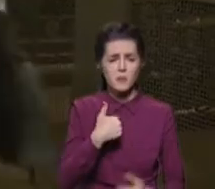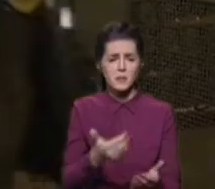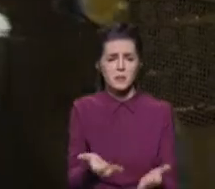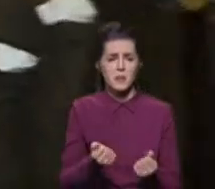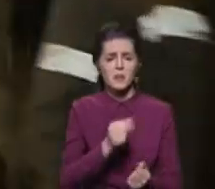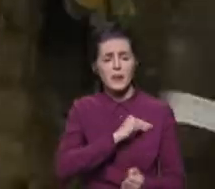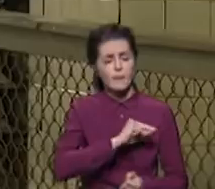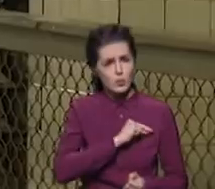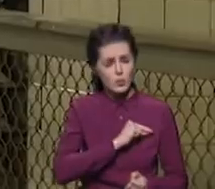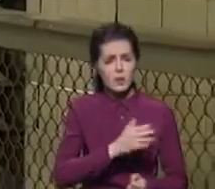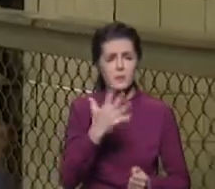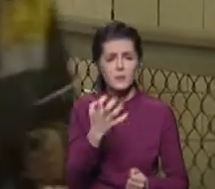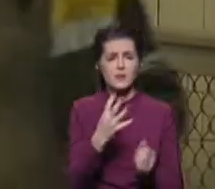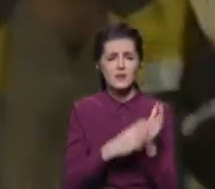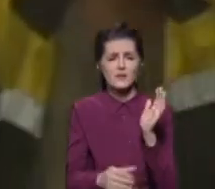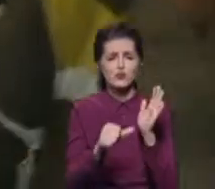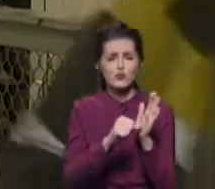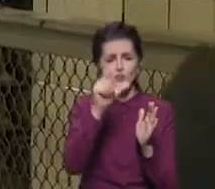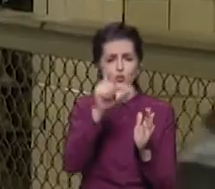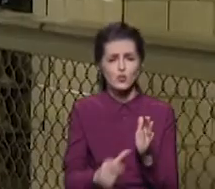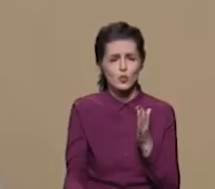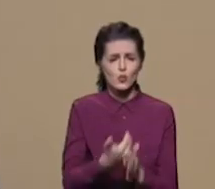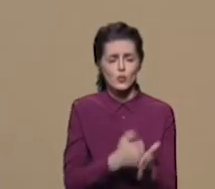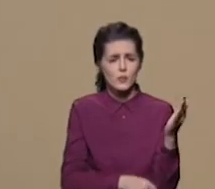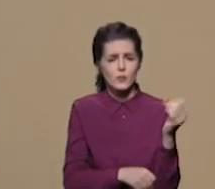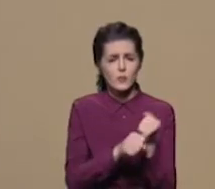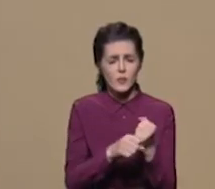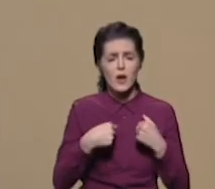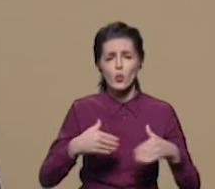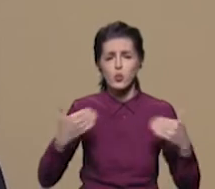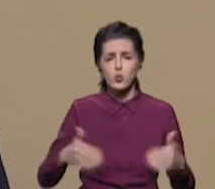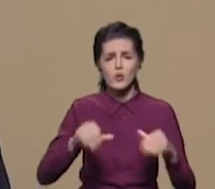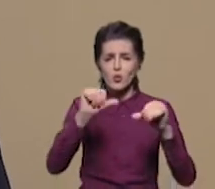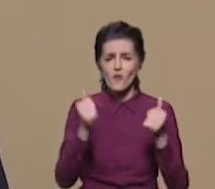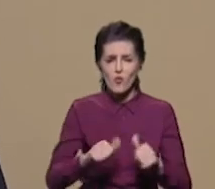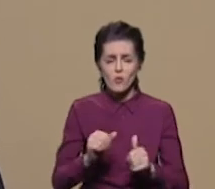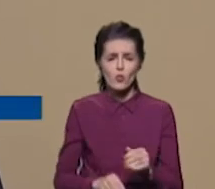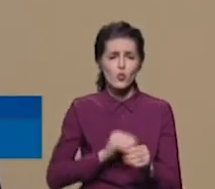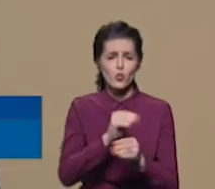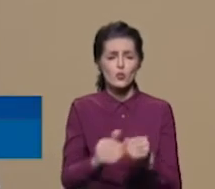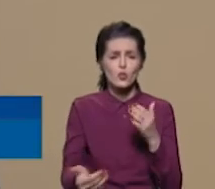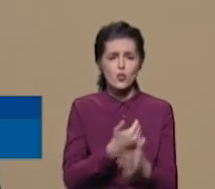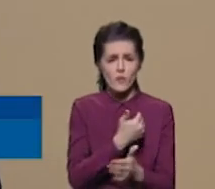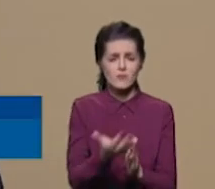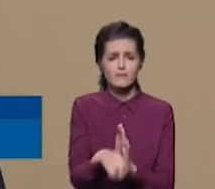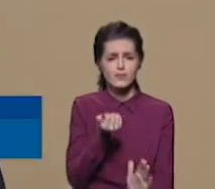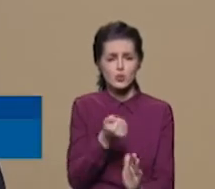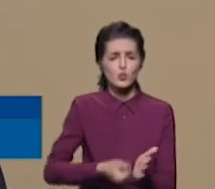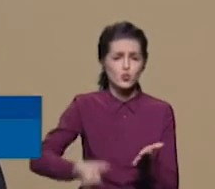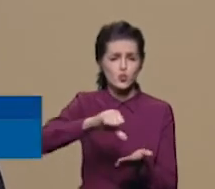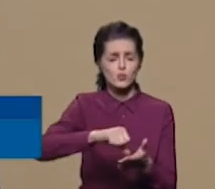на роботу 596 нових сотрудників. Ми сформували дополнительно новий добичний